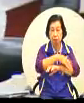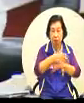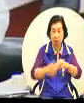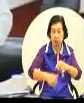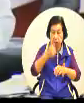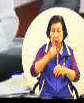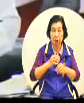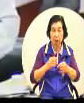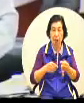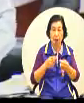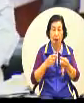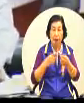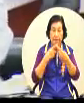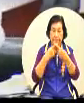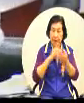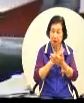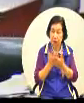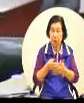是谁？